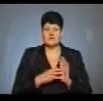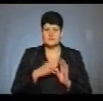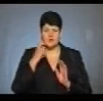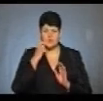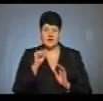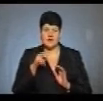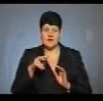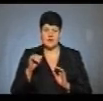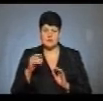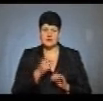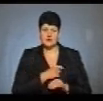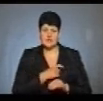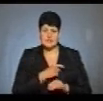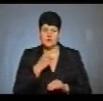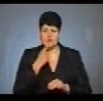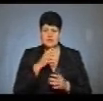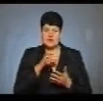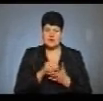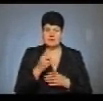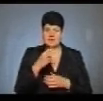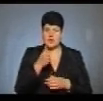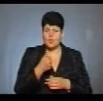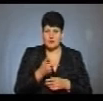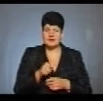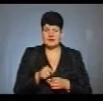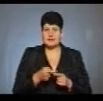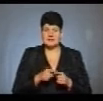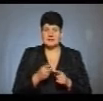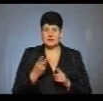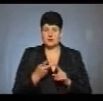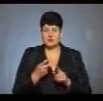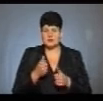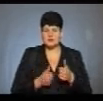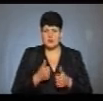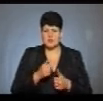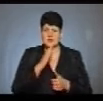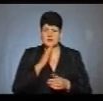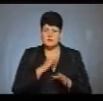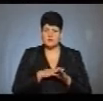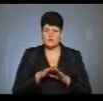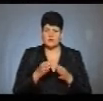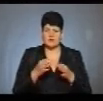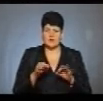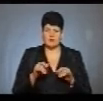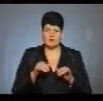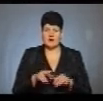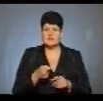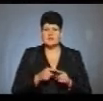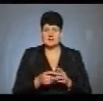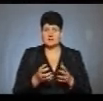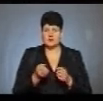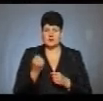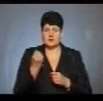з Одеси каже, що гімнастикою займається 2 роки. Для неї це друге змагання. Дівчина виконує вільну вправу. За це вона